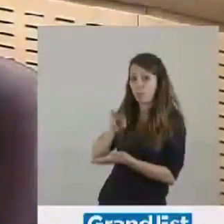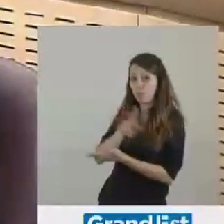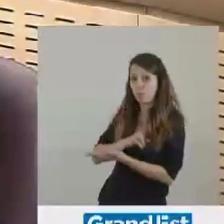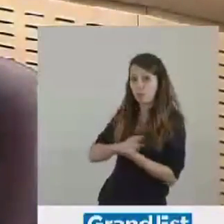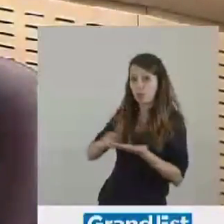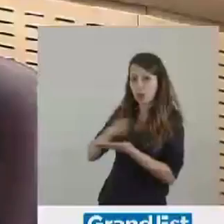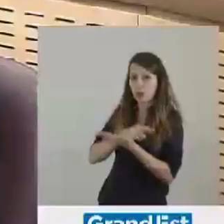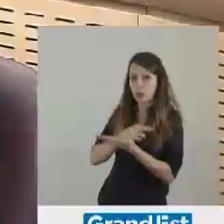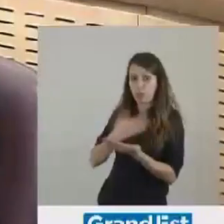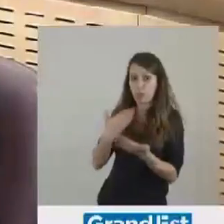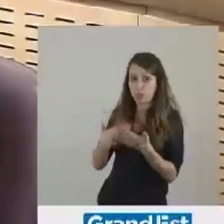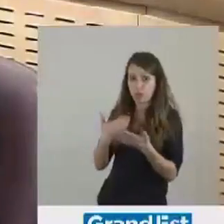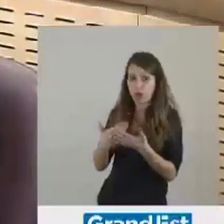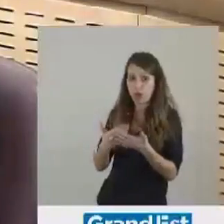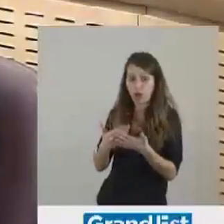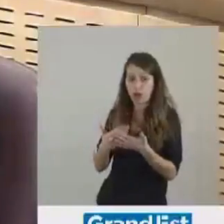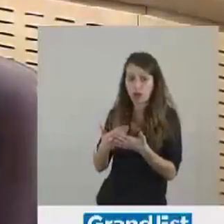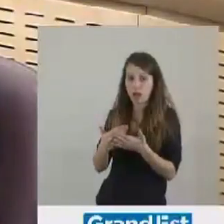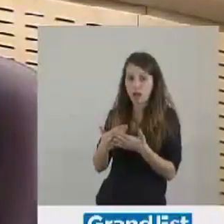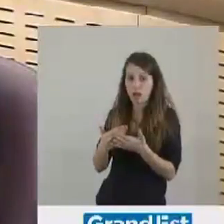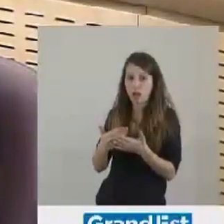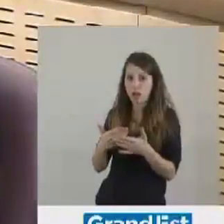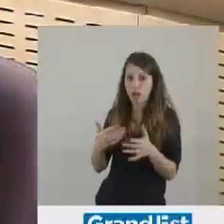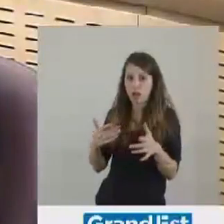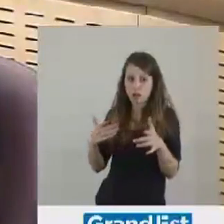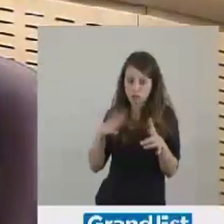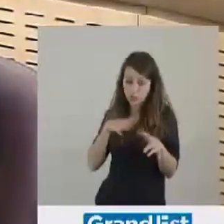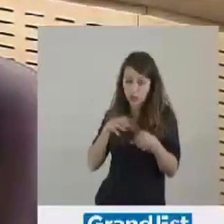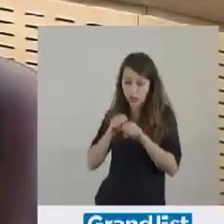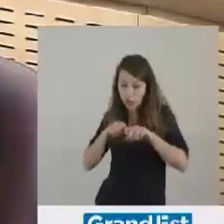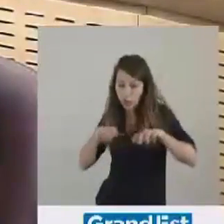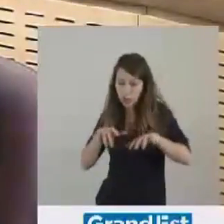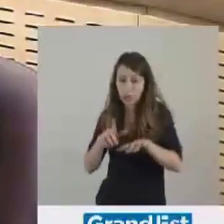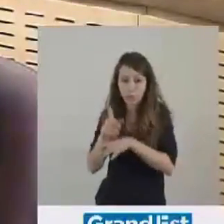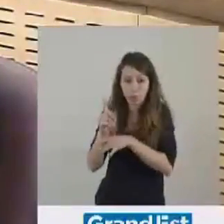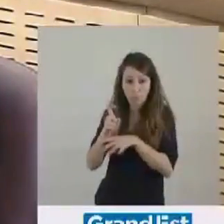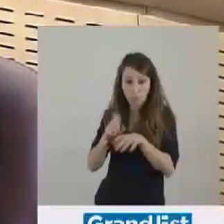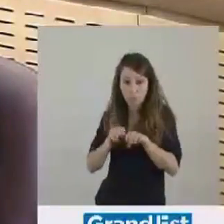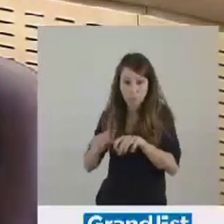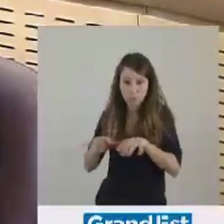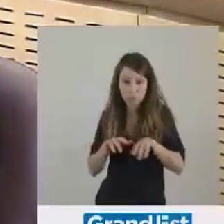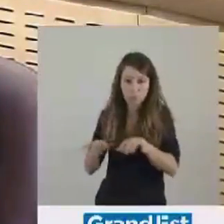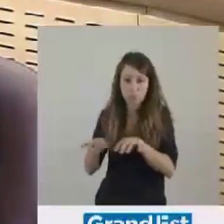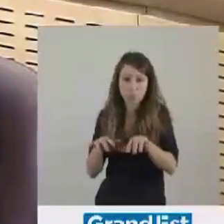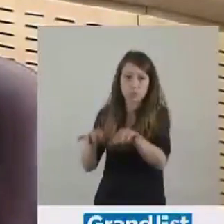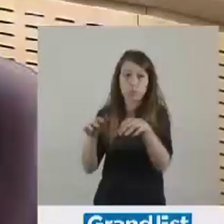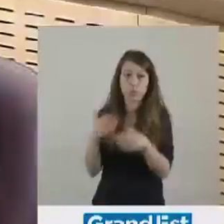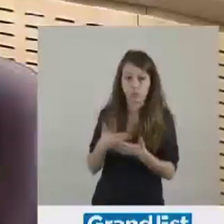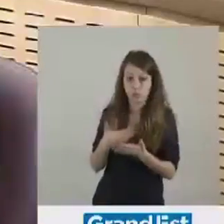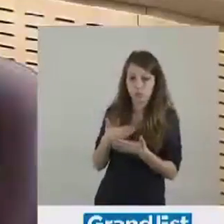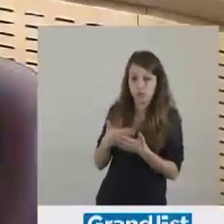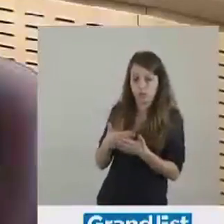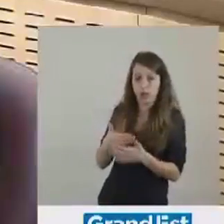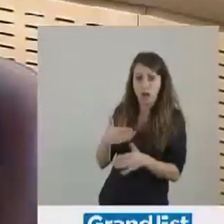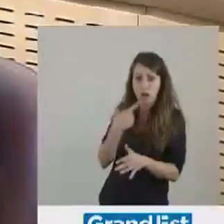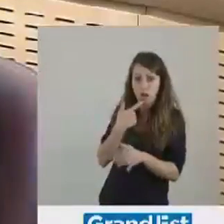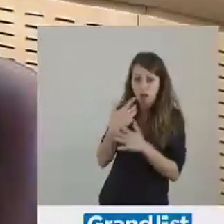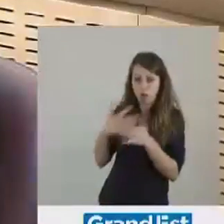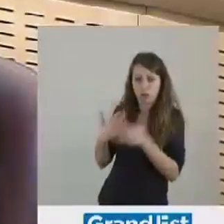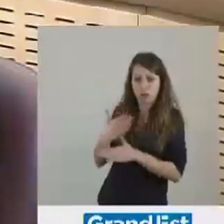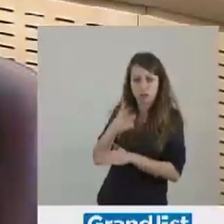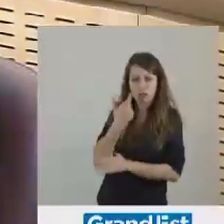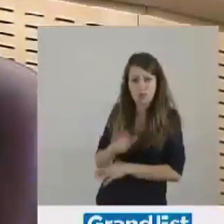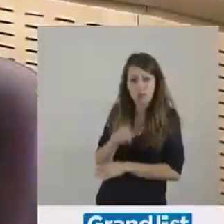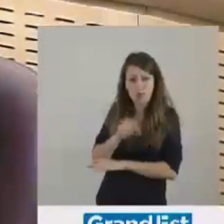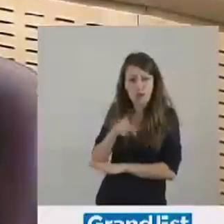quelque sorte. 220 km de réseau, 78 ouvrages d'art sur son tronçon de 220 km. Nous avons